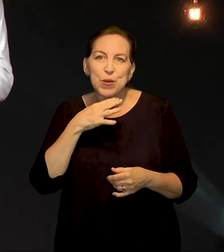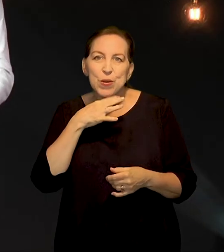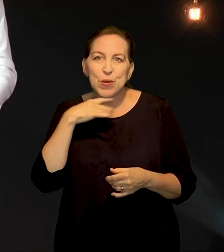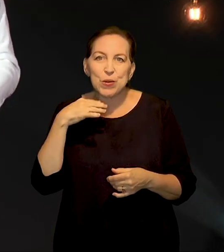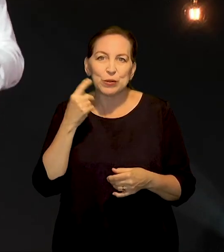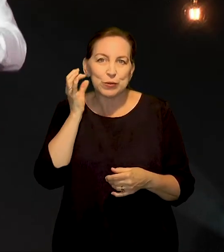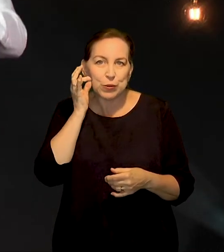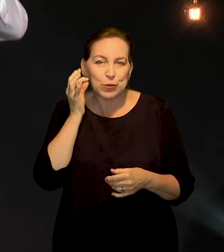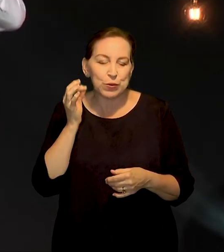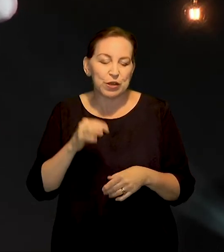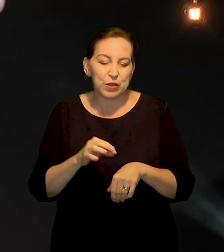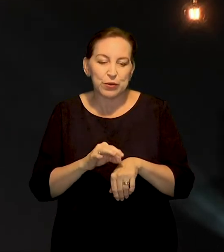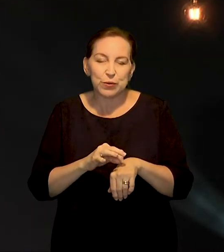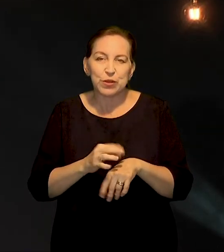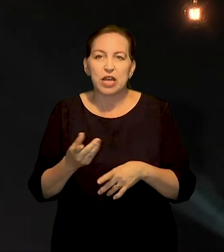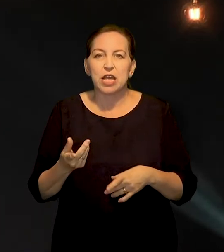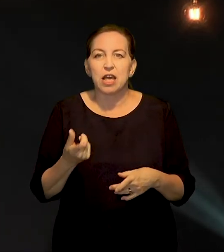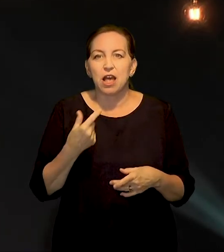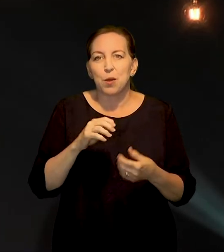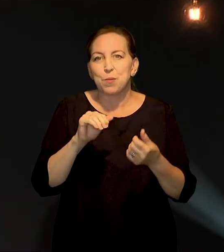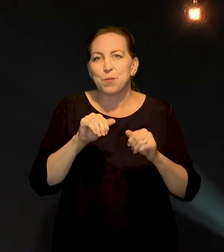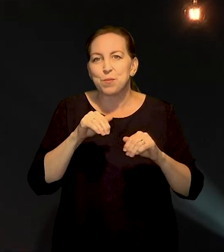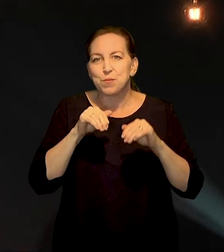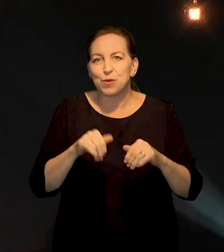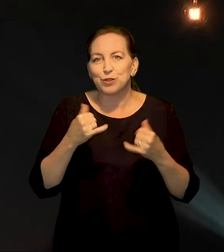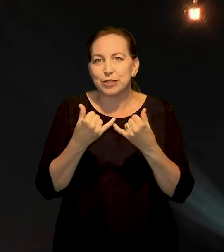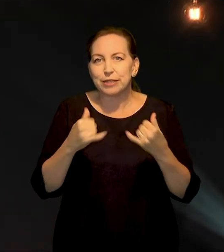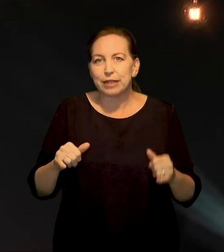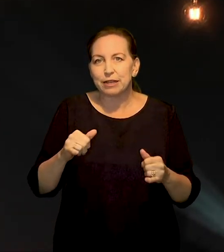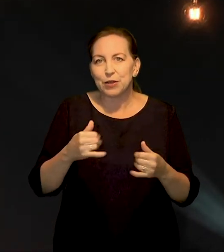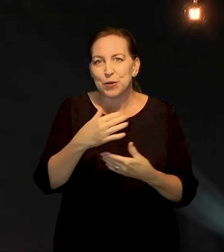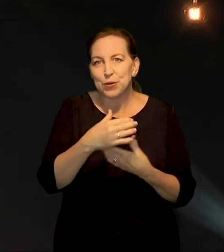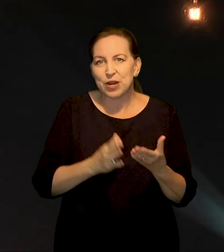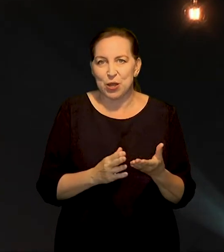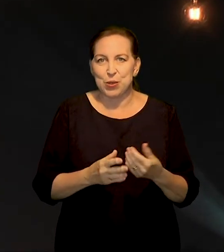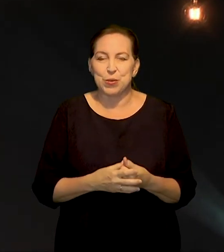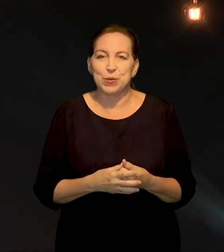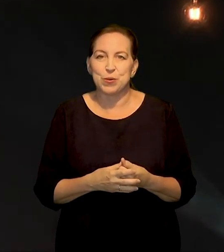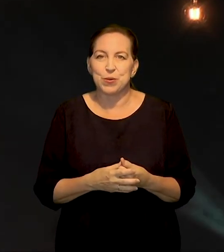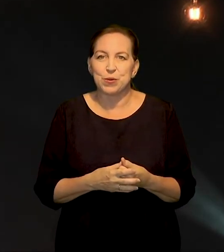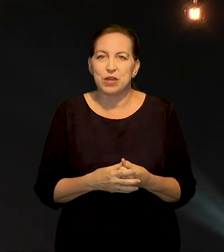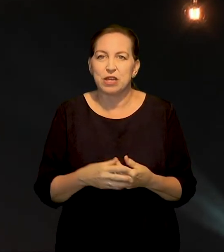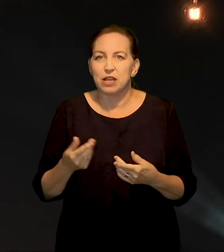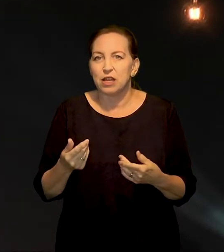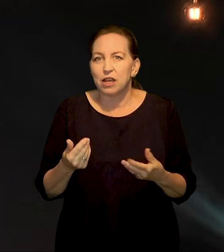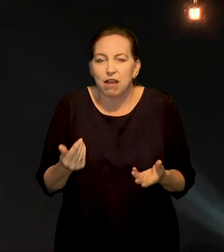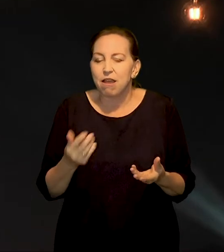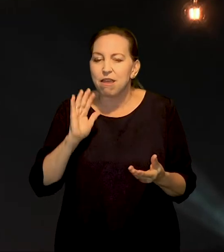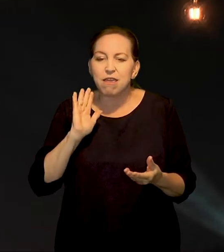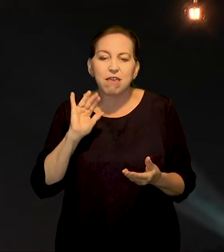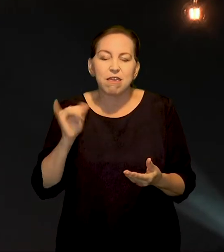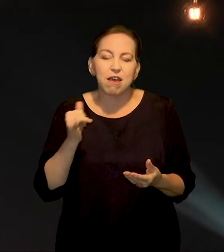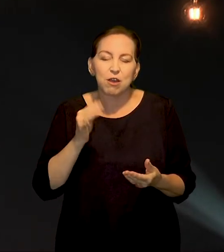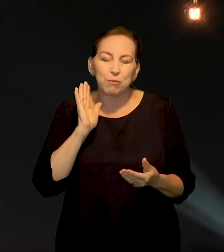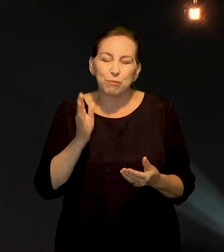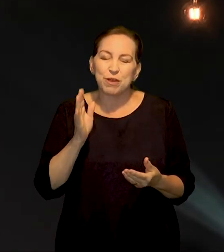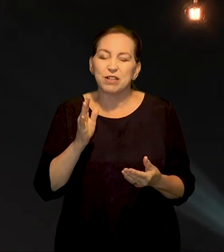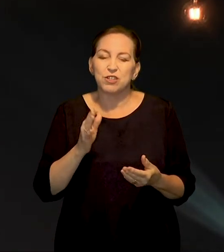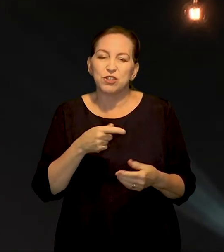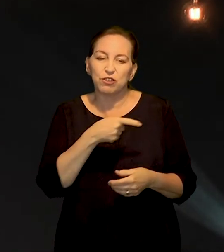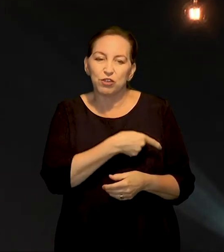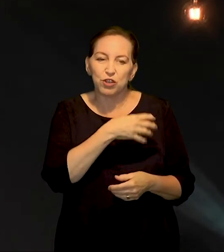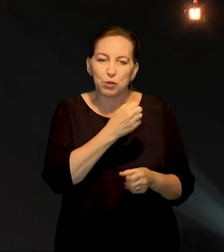swojego Boga, z całego swojego serca, z całej swojej duszy i z każdej swojej myśli. To jest najważniejsze i pierwsze przykazanie. Drugie zaś, podobne